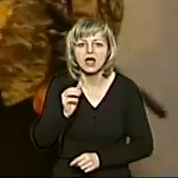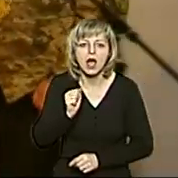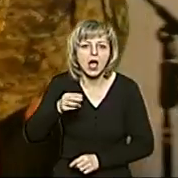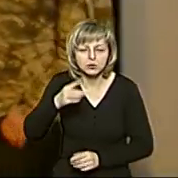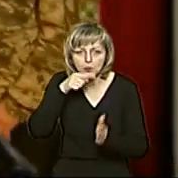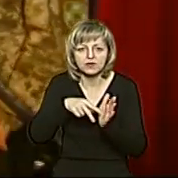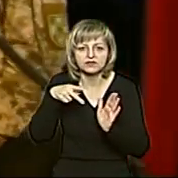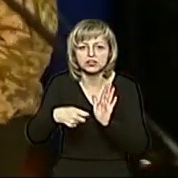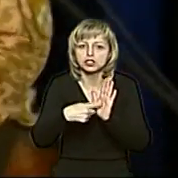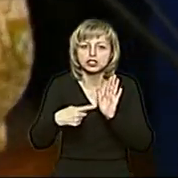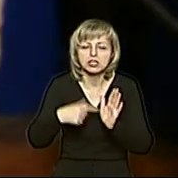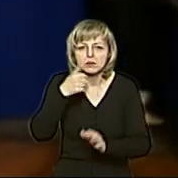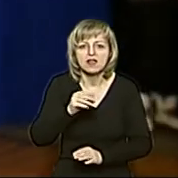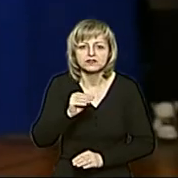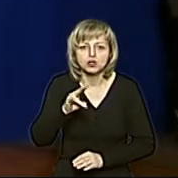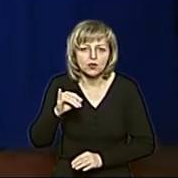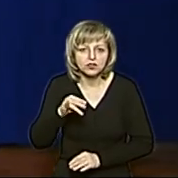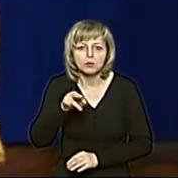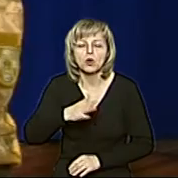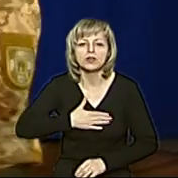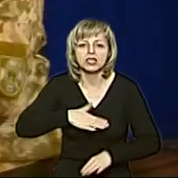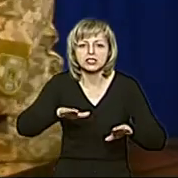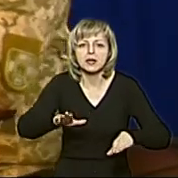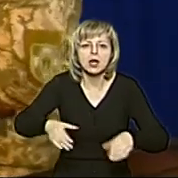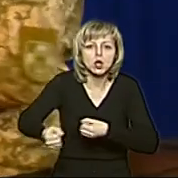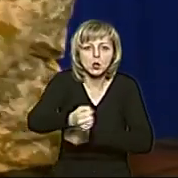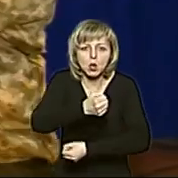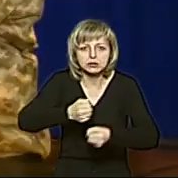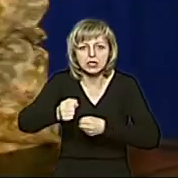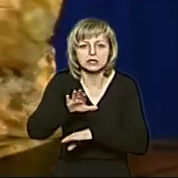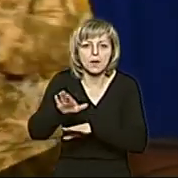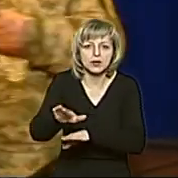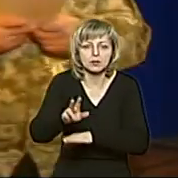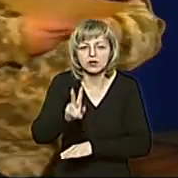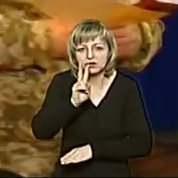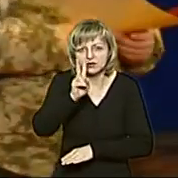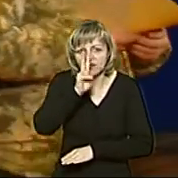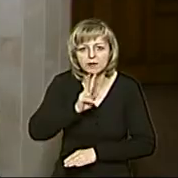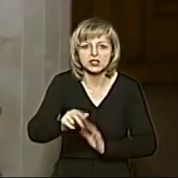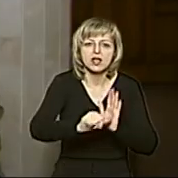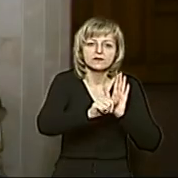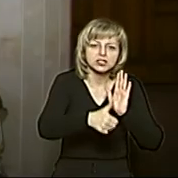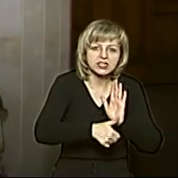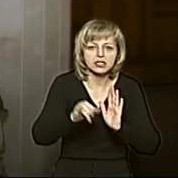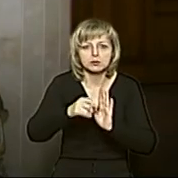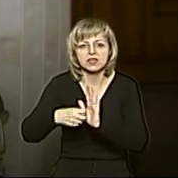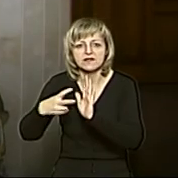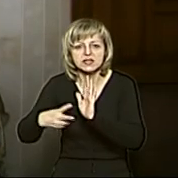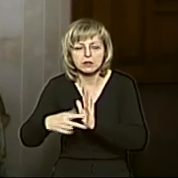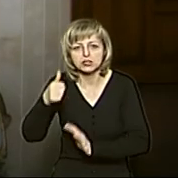в жовтні на місяць по наших ротаціях. І перебував 2 місяці, в 16-му і в 17-му